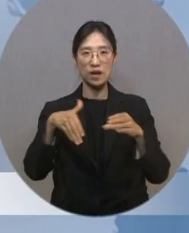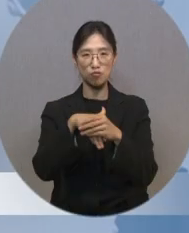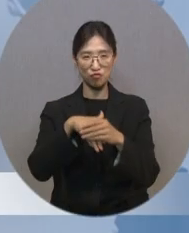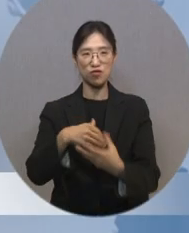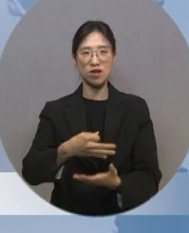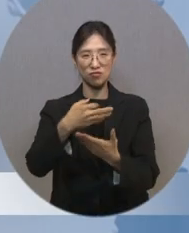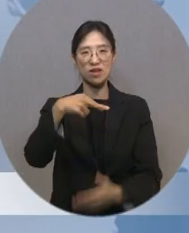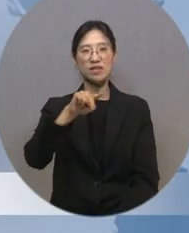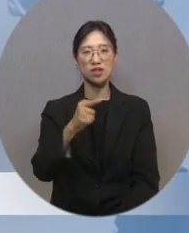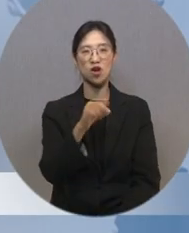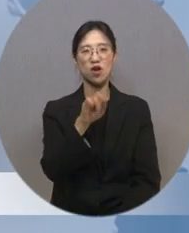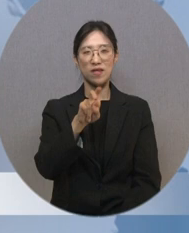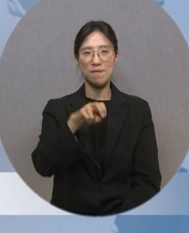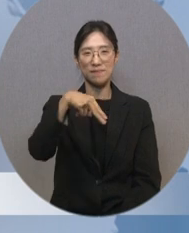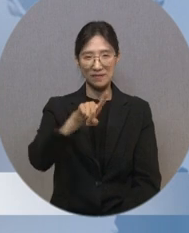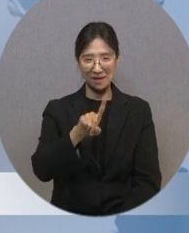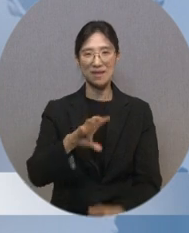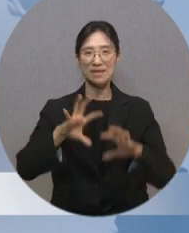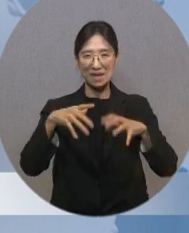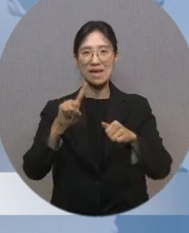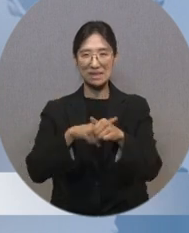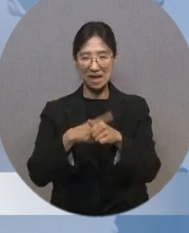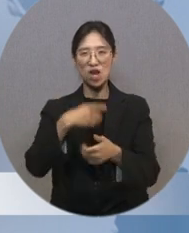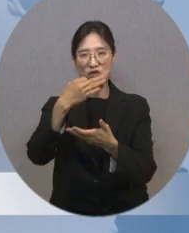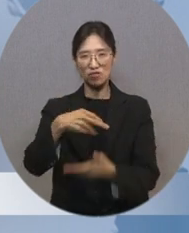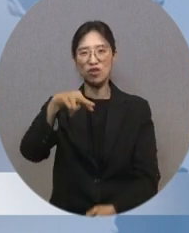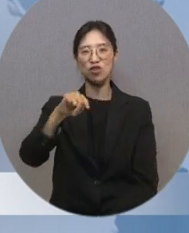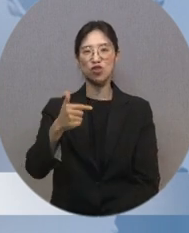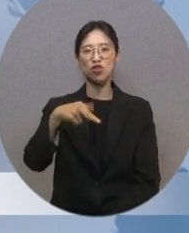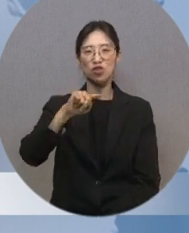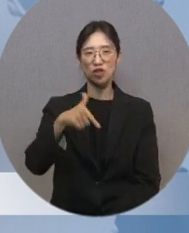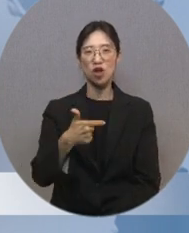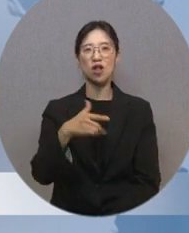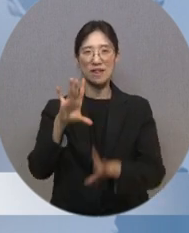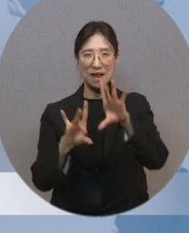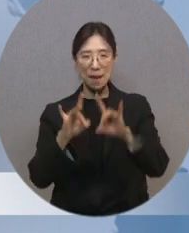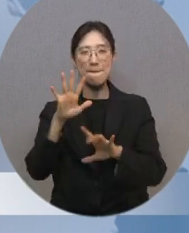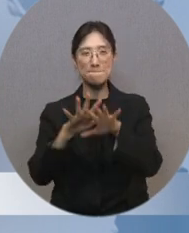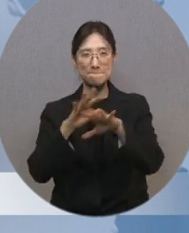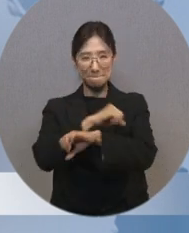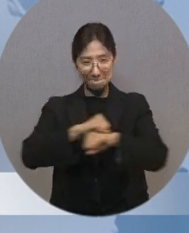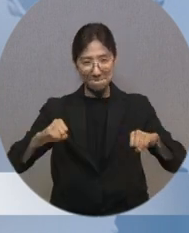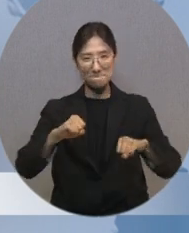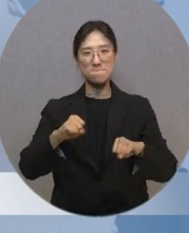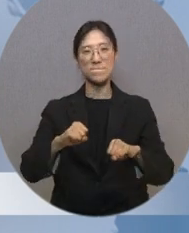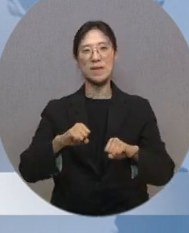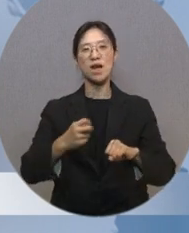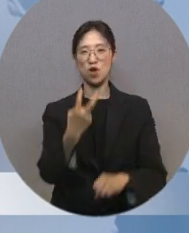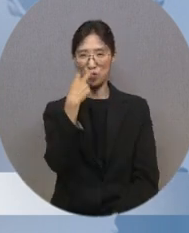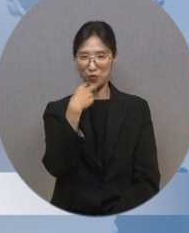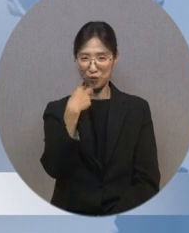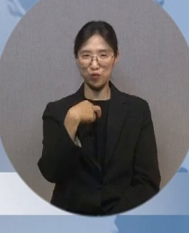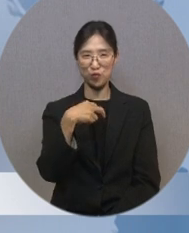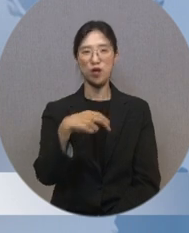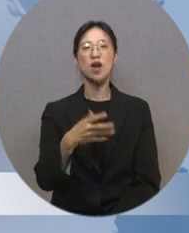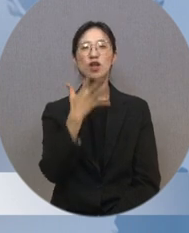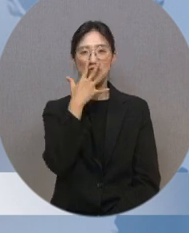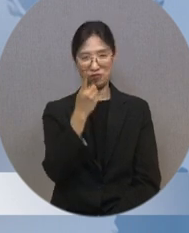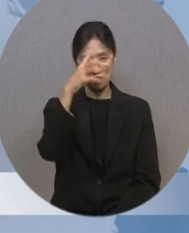세계문화유산 서남사와 세계자연유산 순천갯벌을 동시에 보유한 세계유산도시 순천에서